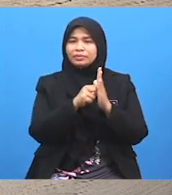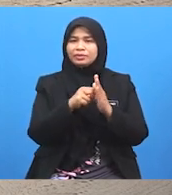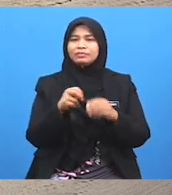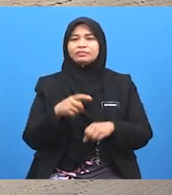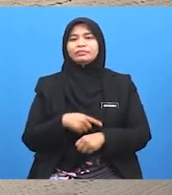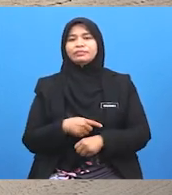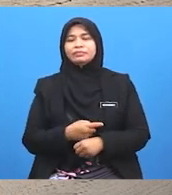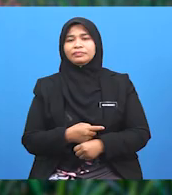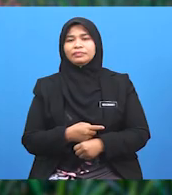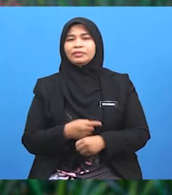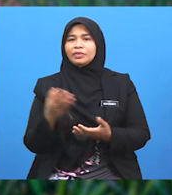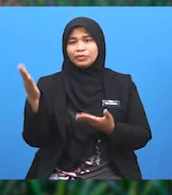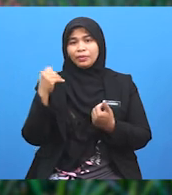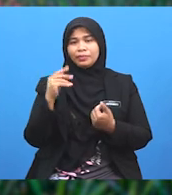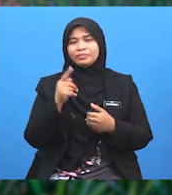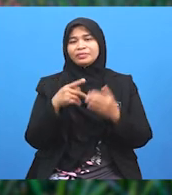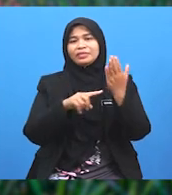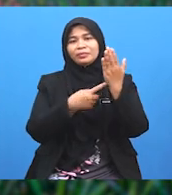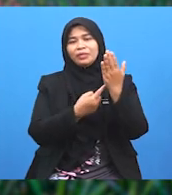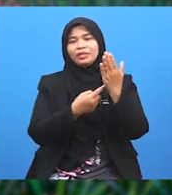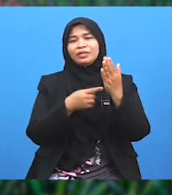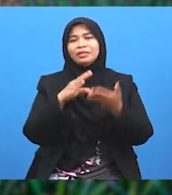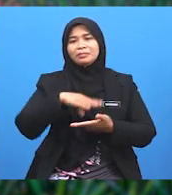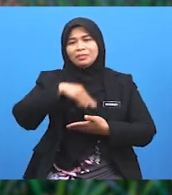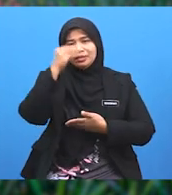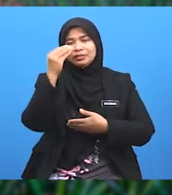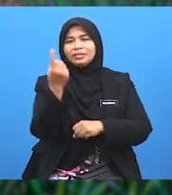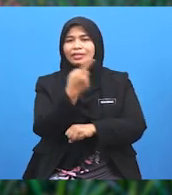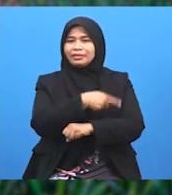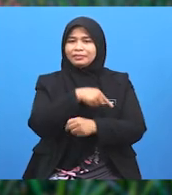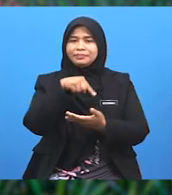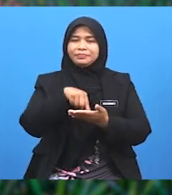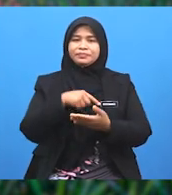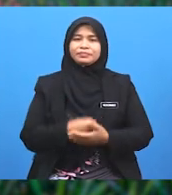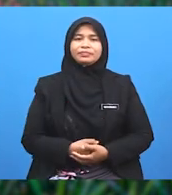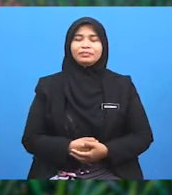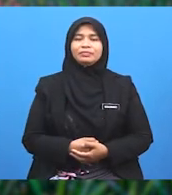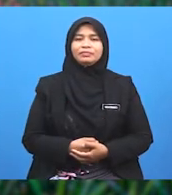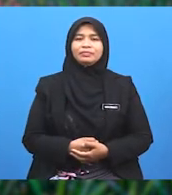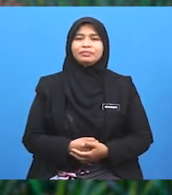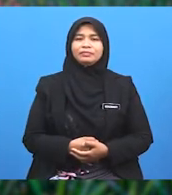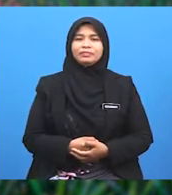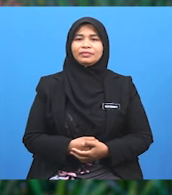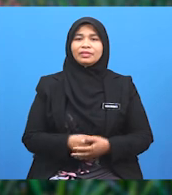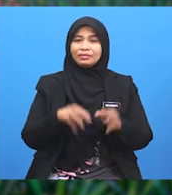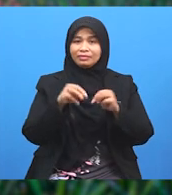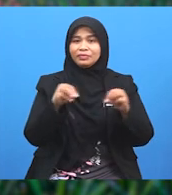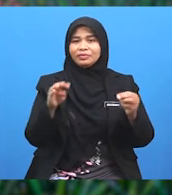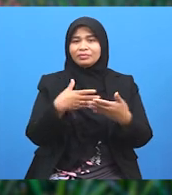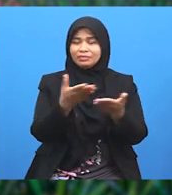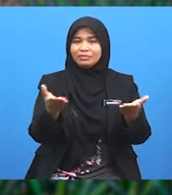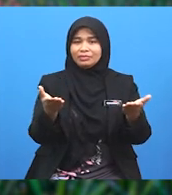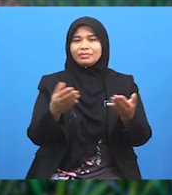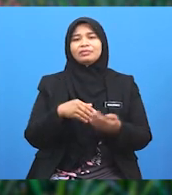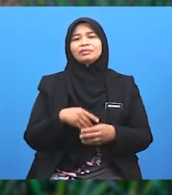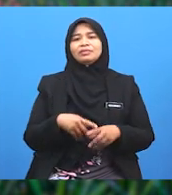sesi. Jom kita mulakan sesi pembelajaran kita pada hari ini. Murid sekalian,